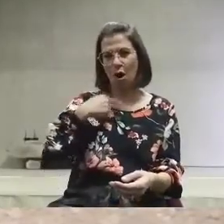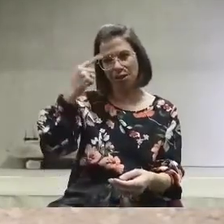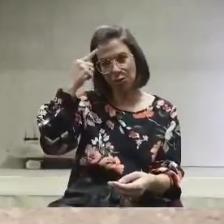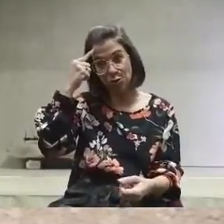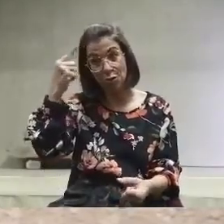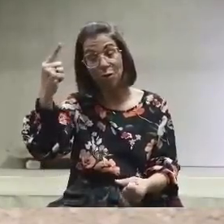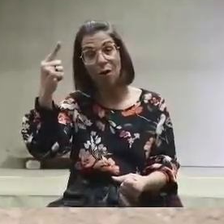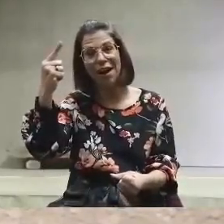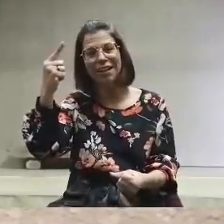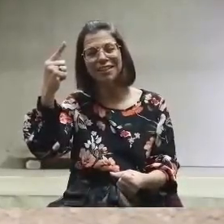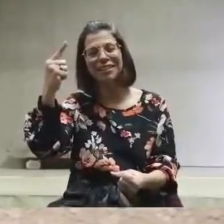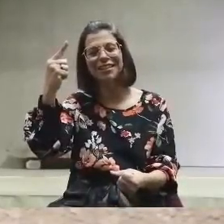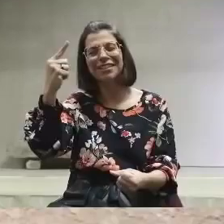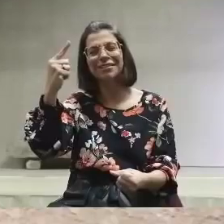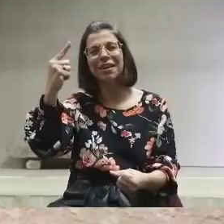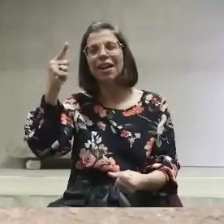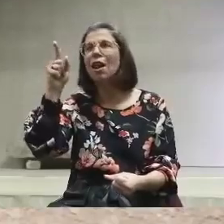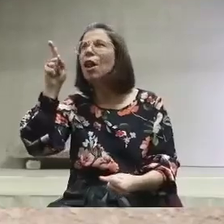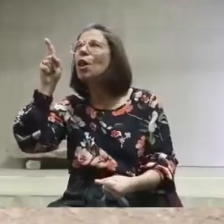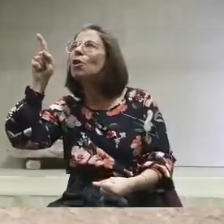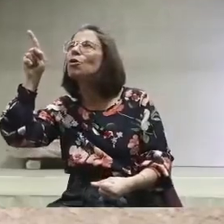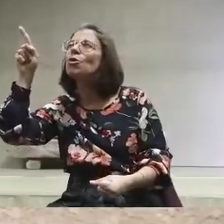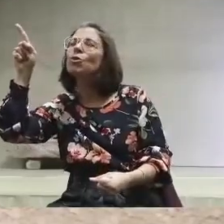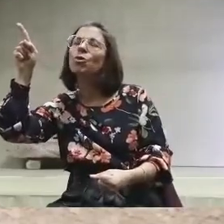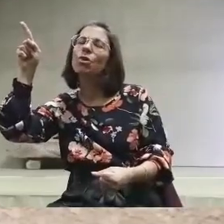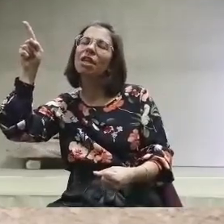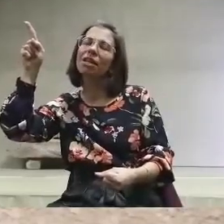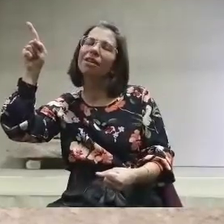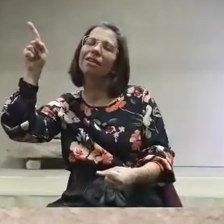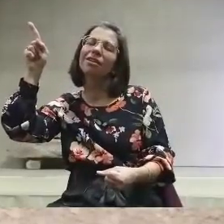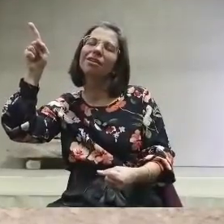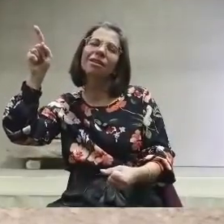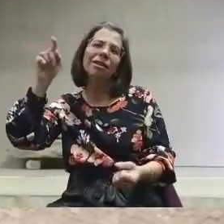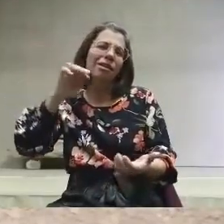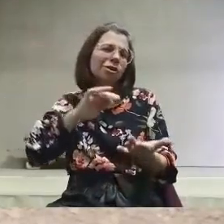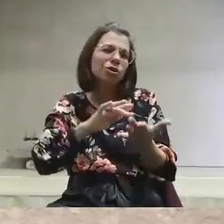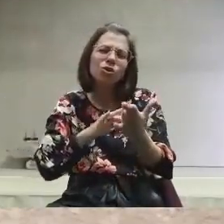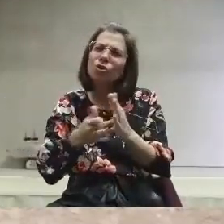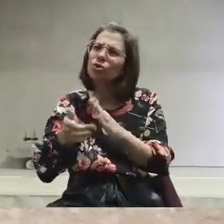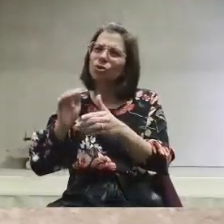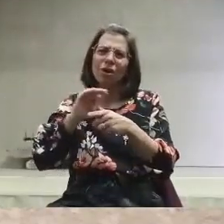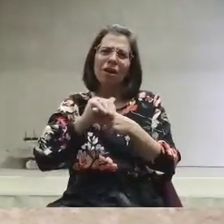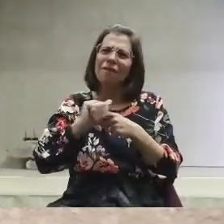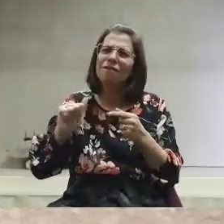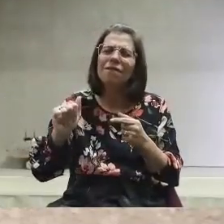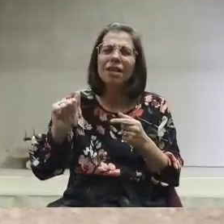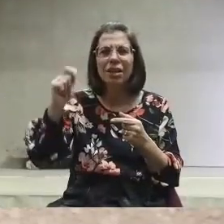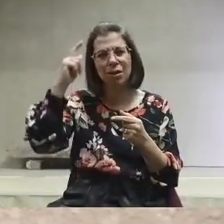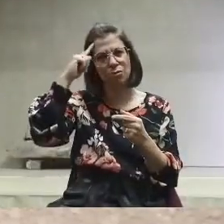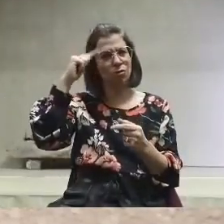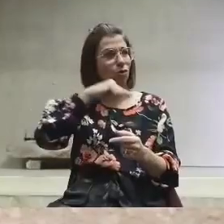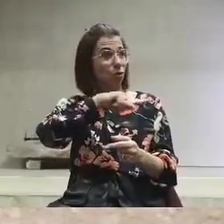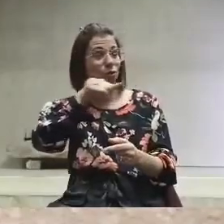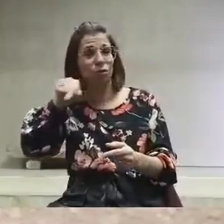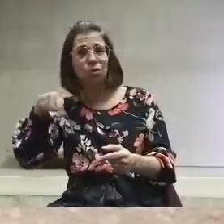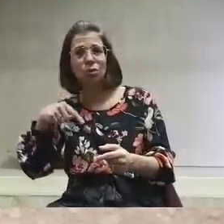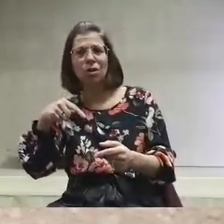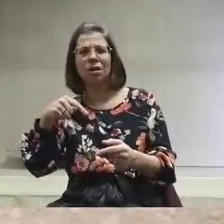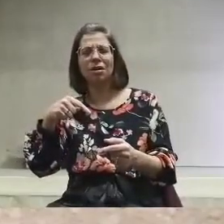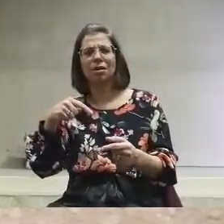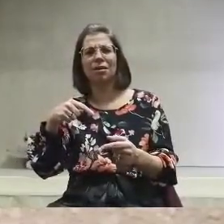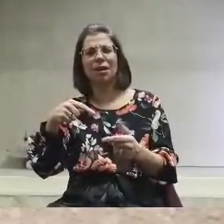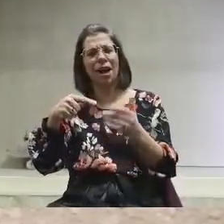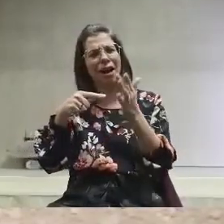à ce qu'il a accompli pour nous, je suis ému, je suis touché. Chaque fois qu'on est